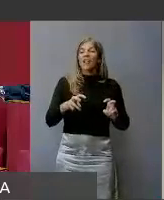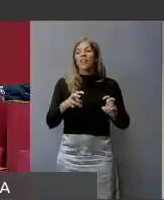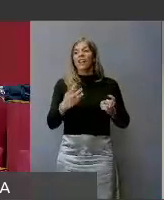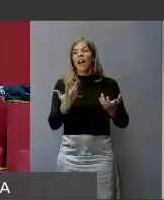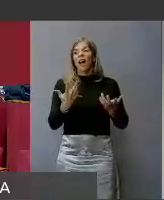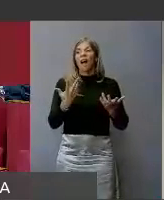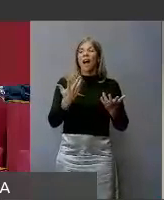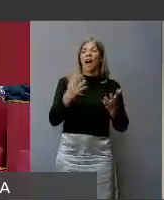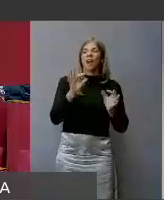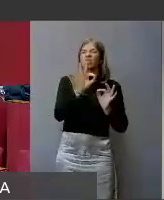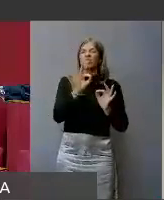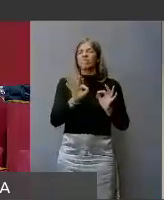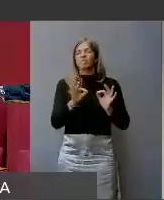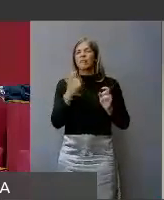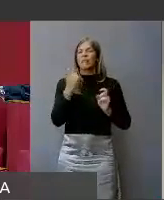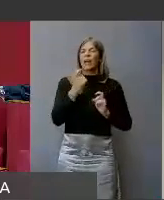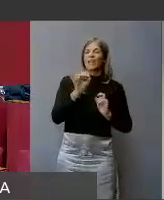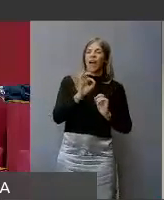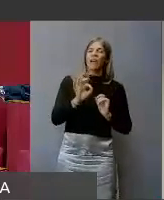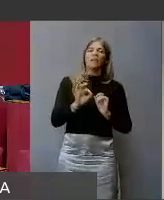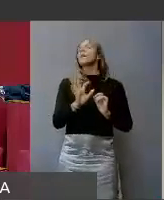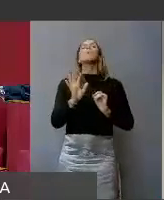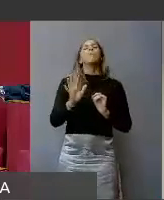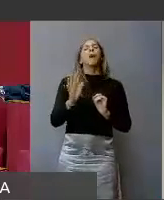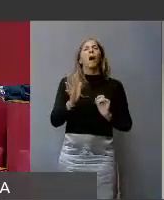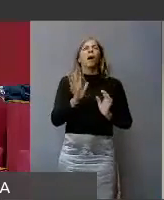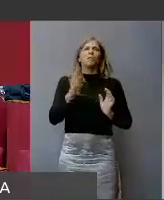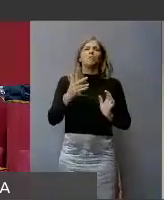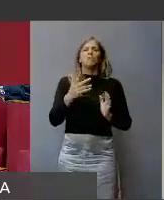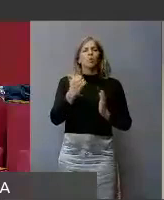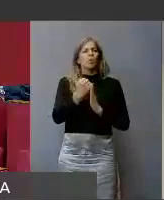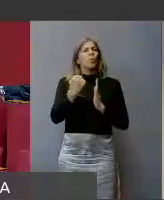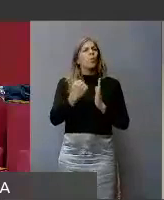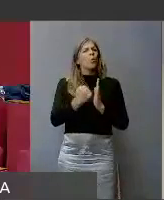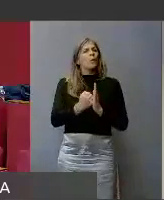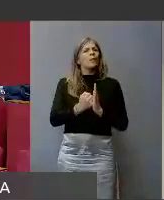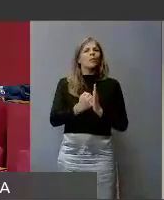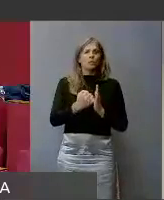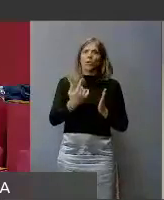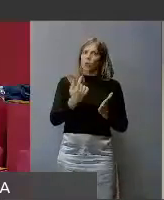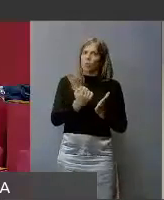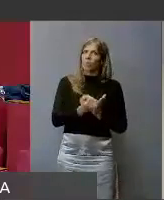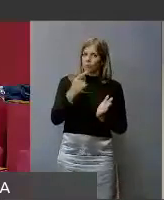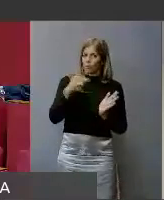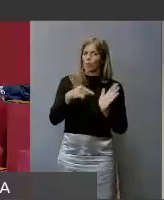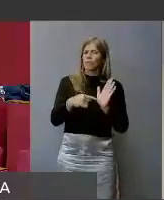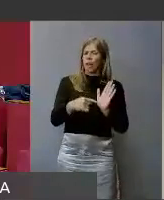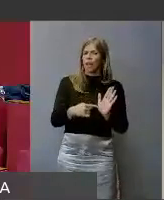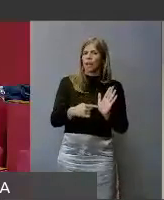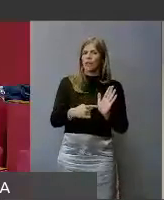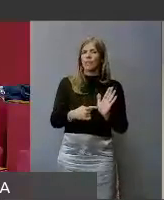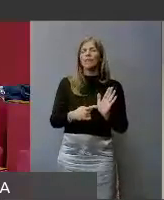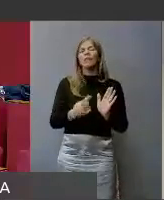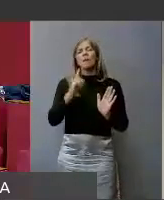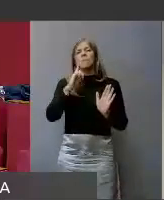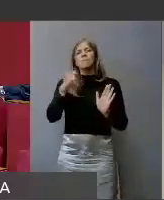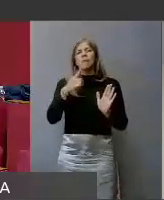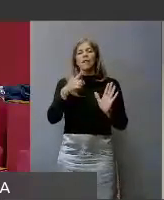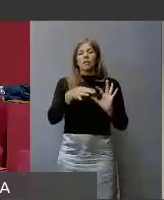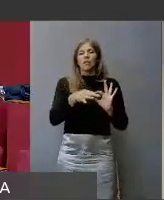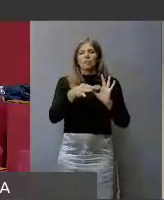aspetti sicuramente un documento io credo utile dal quale ripartire perché non è questi dati e queste